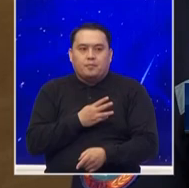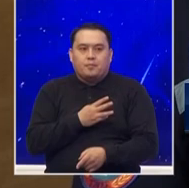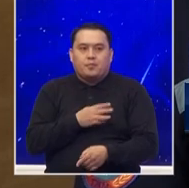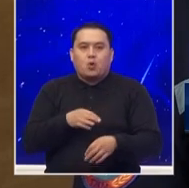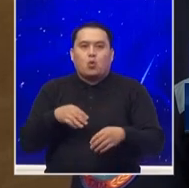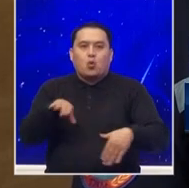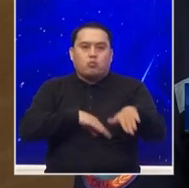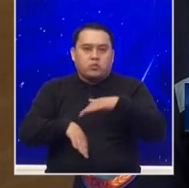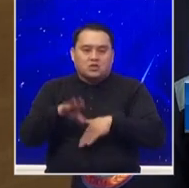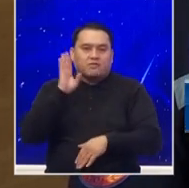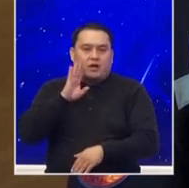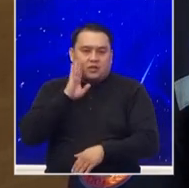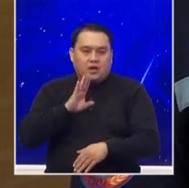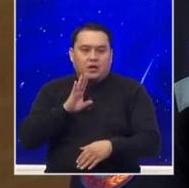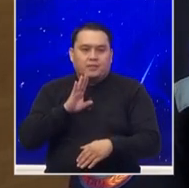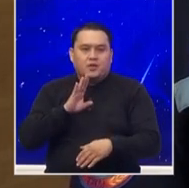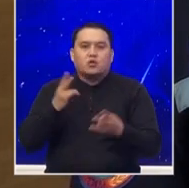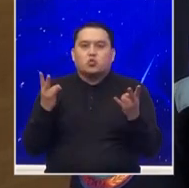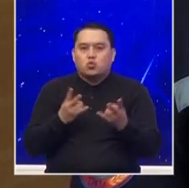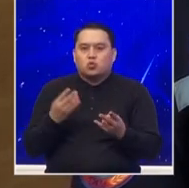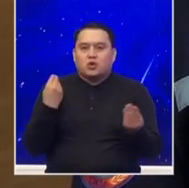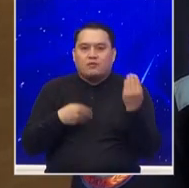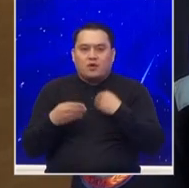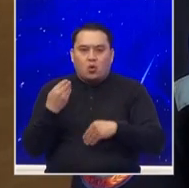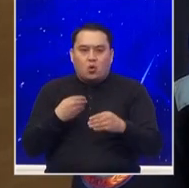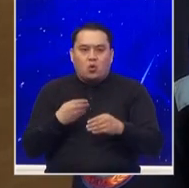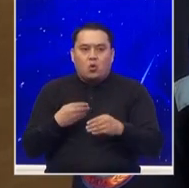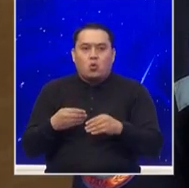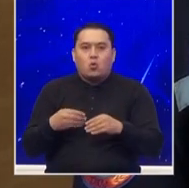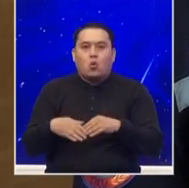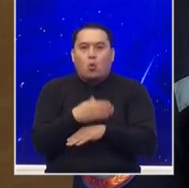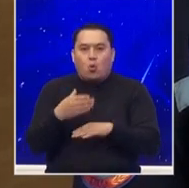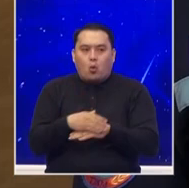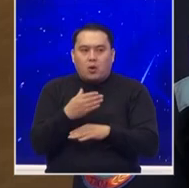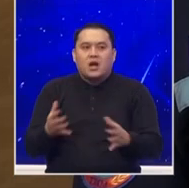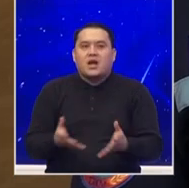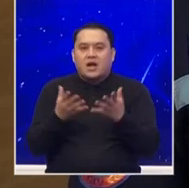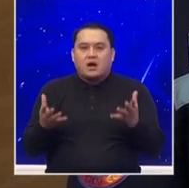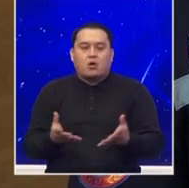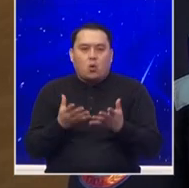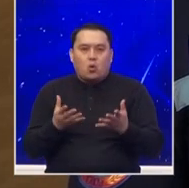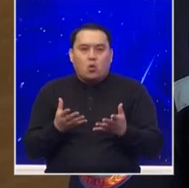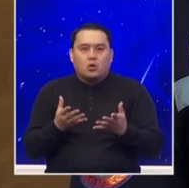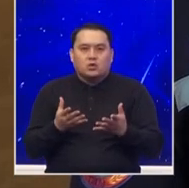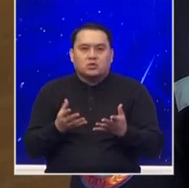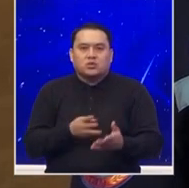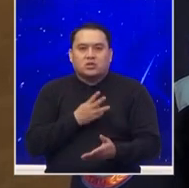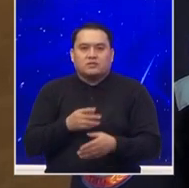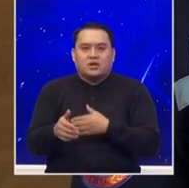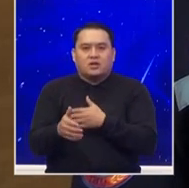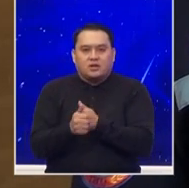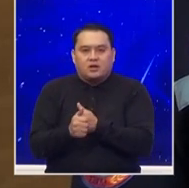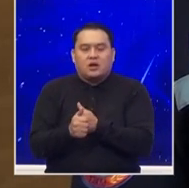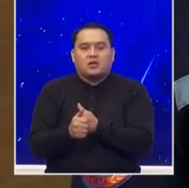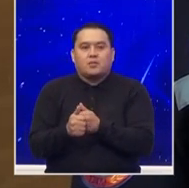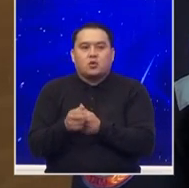будет купаться в воде. Необходимо иметь нескользкую обувь на ногах, которая может быть легко снята. Желательно, чтобы с вами находился кто-то,